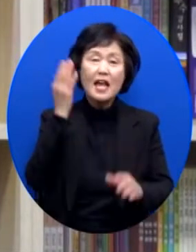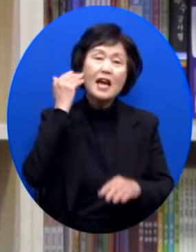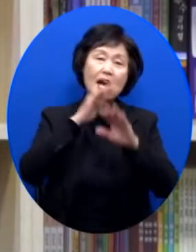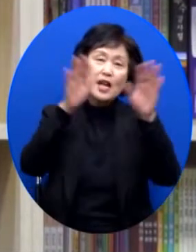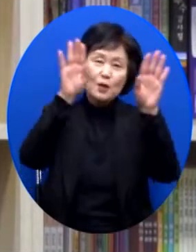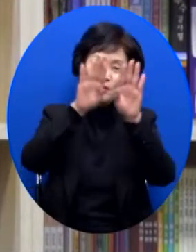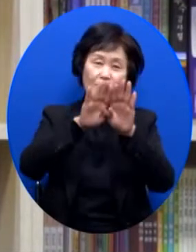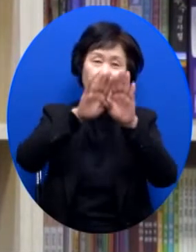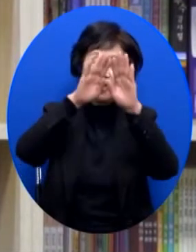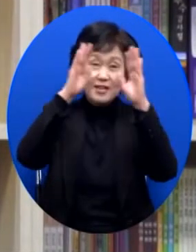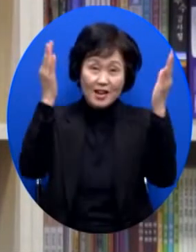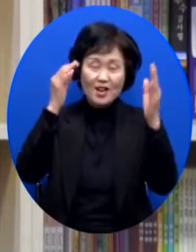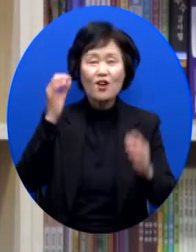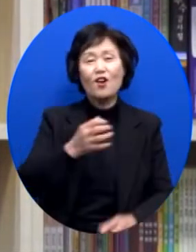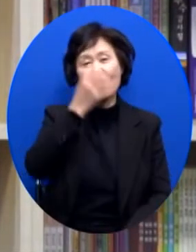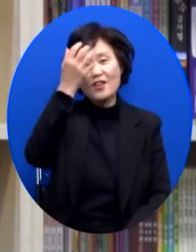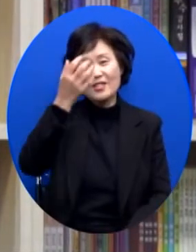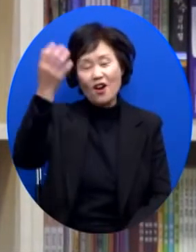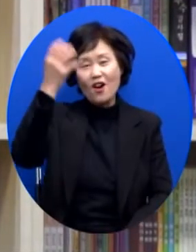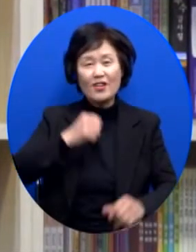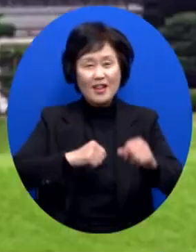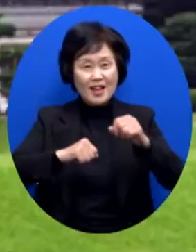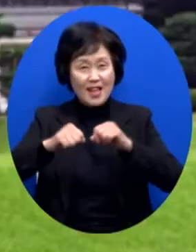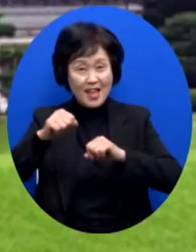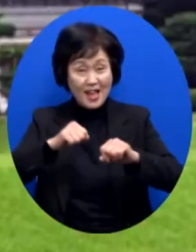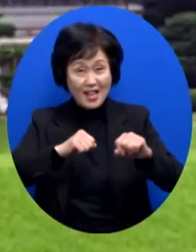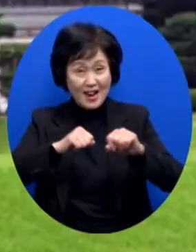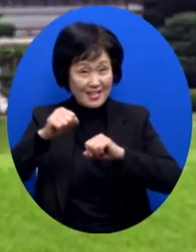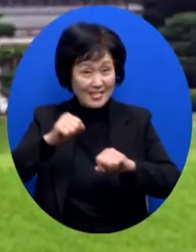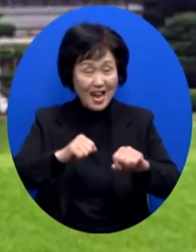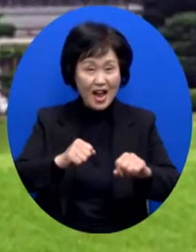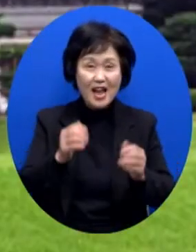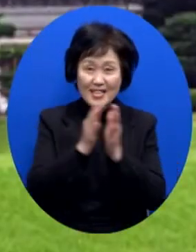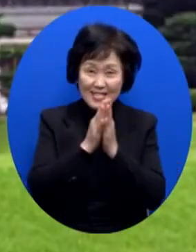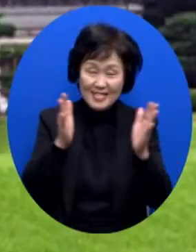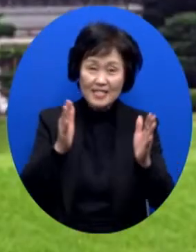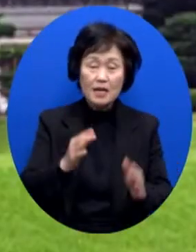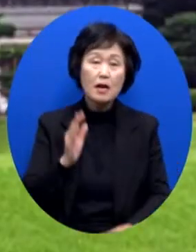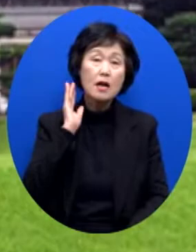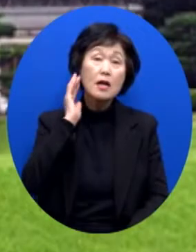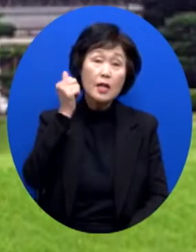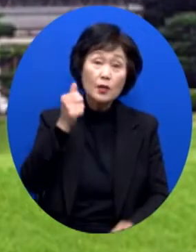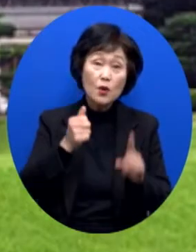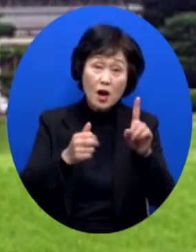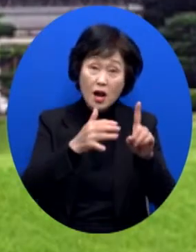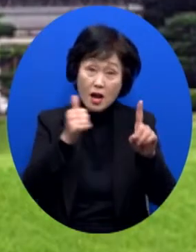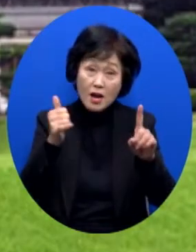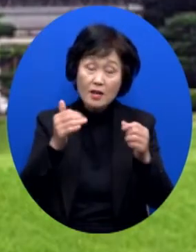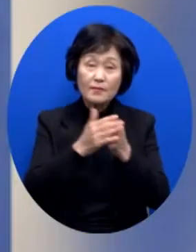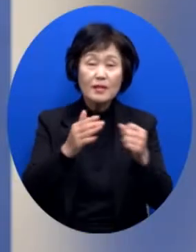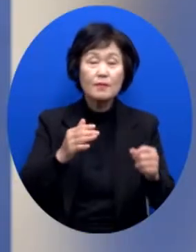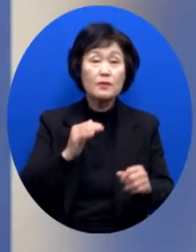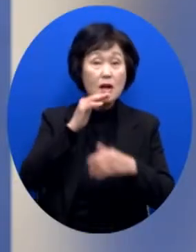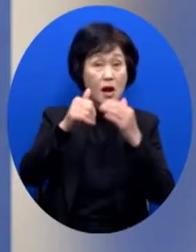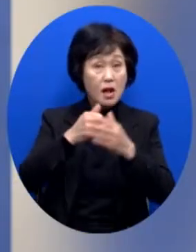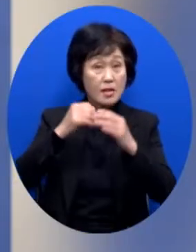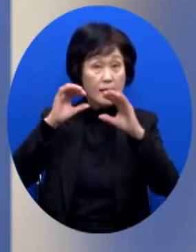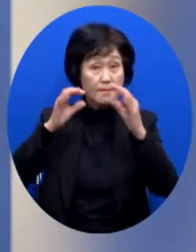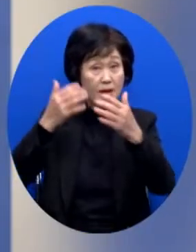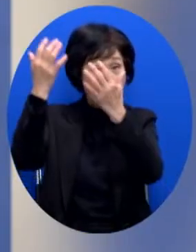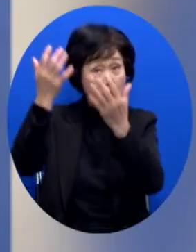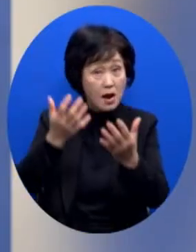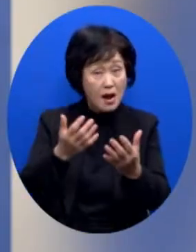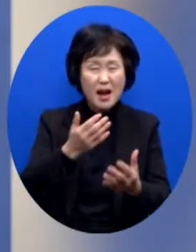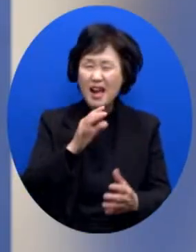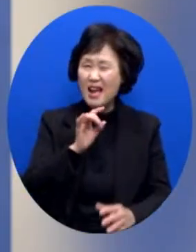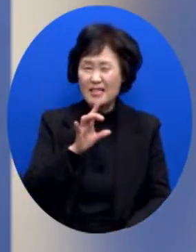나온 성령의 역사가 일어난 거죠 대통령 팬 사람 때문에 하나님 나라가 리마 지났습니다 그러나 대통령